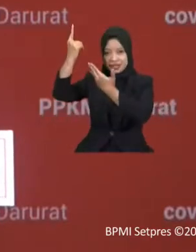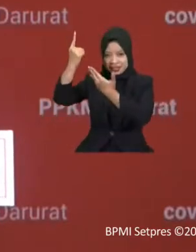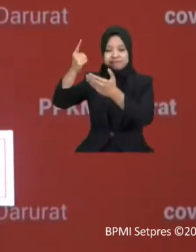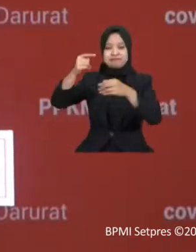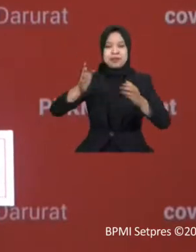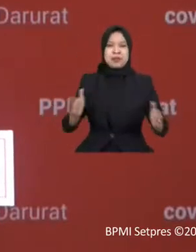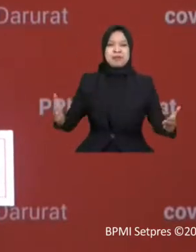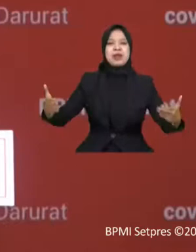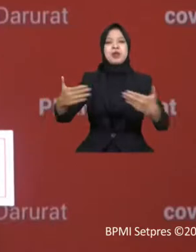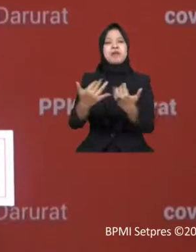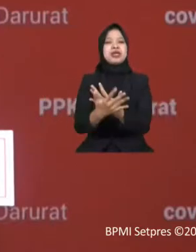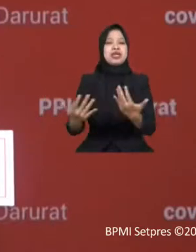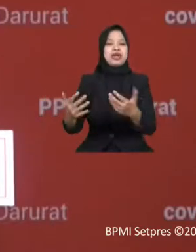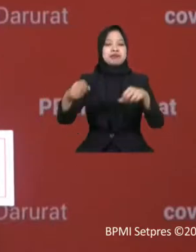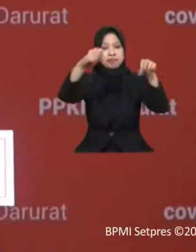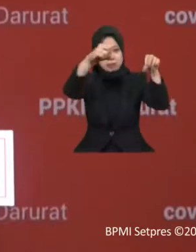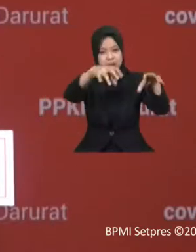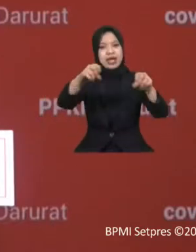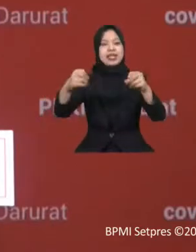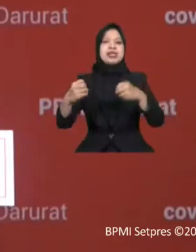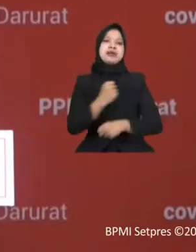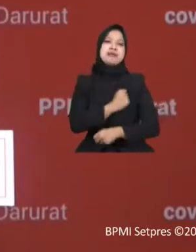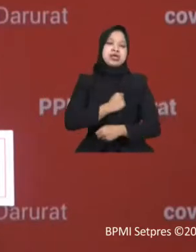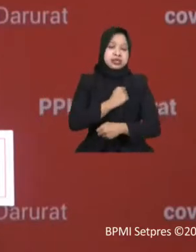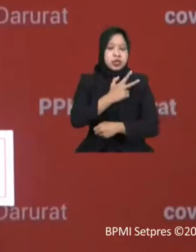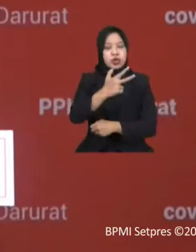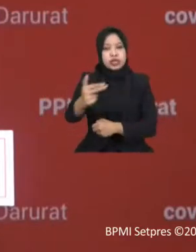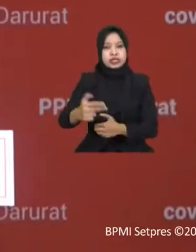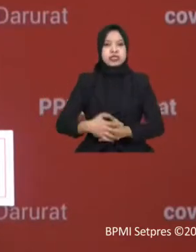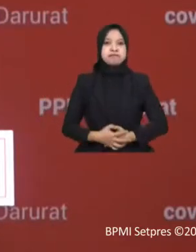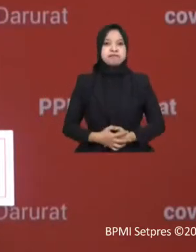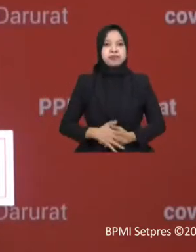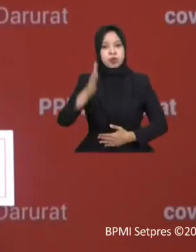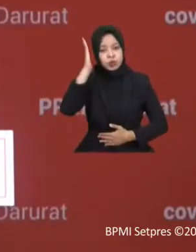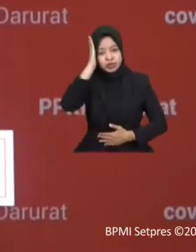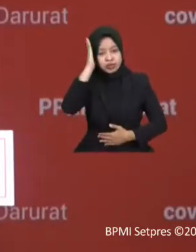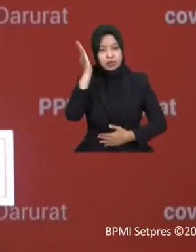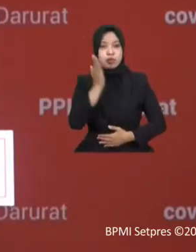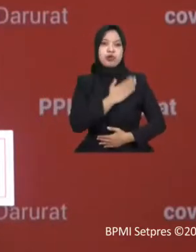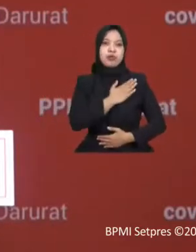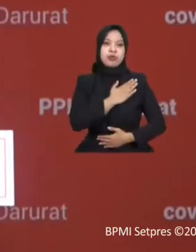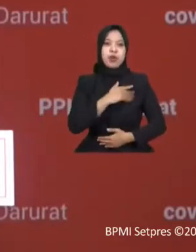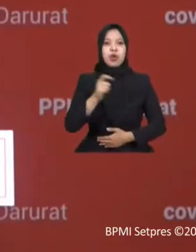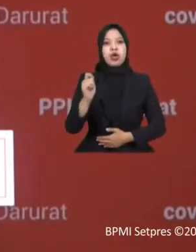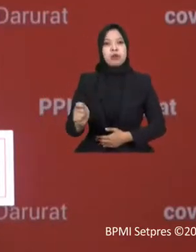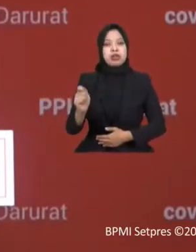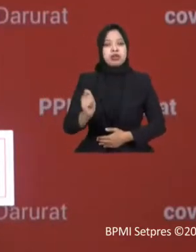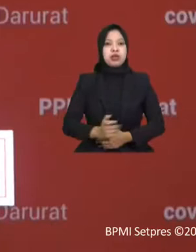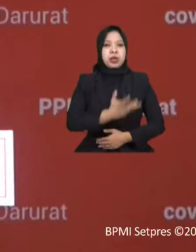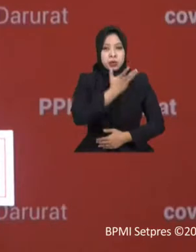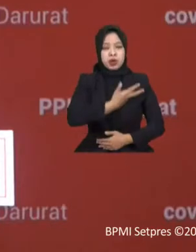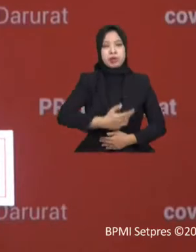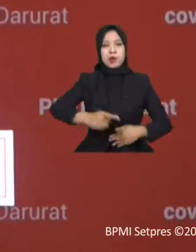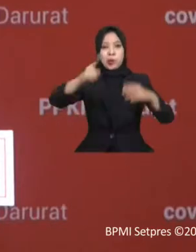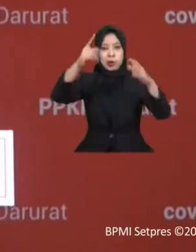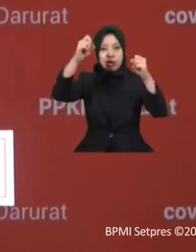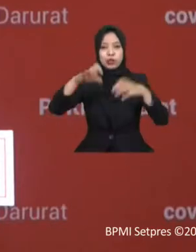melindungi dan memberkati bangsa Indonesia wassalamu'alaikum warahmatullahi